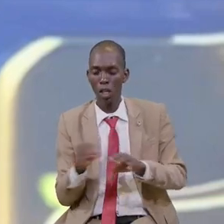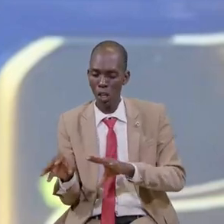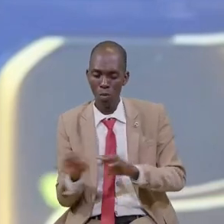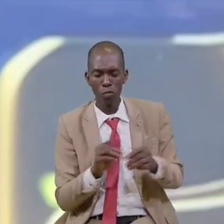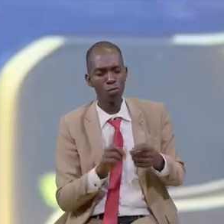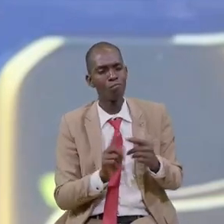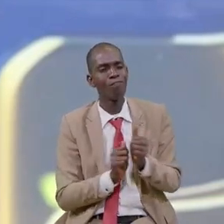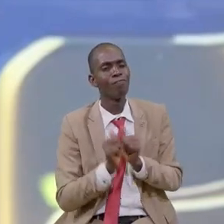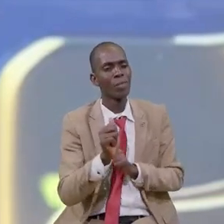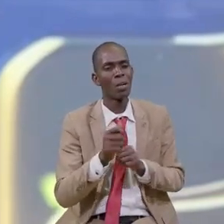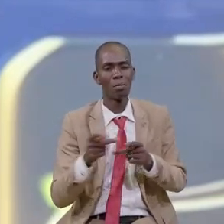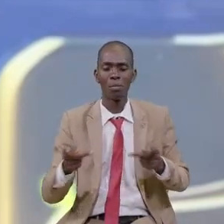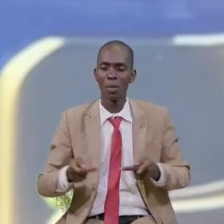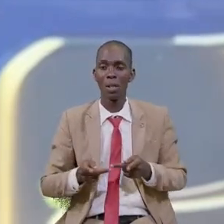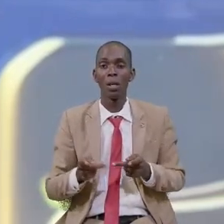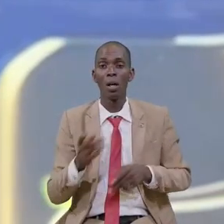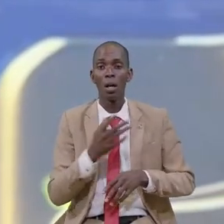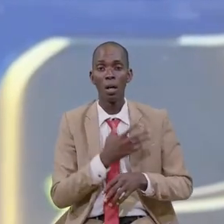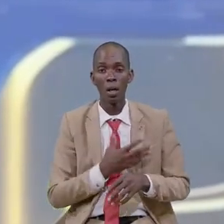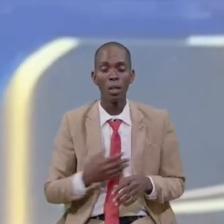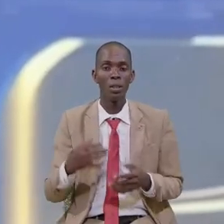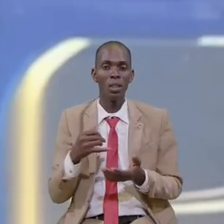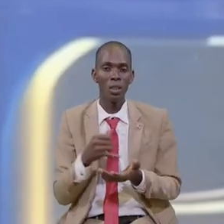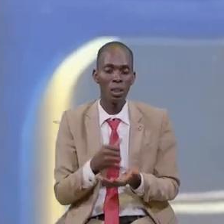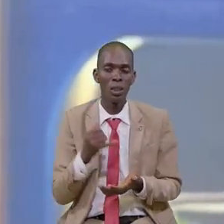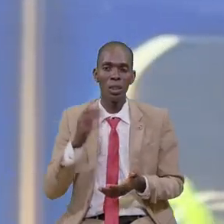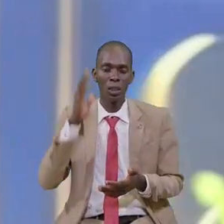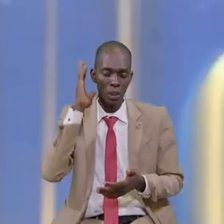elle se transporterait.